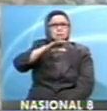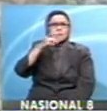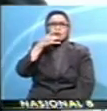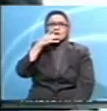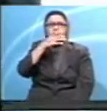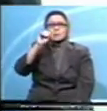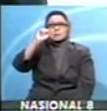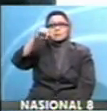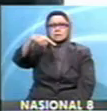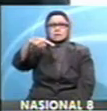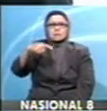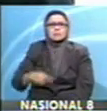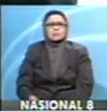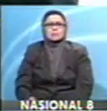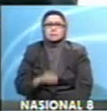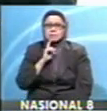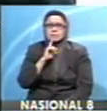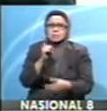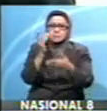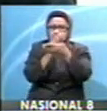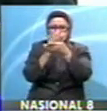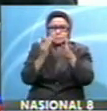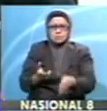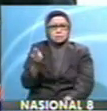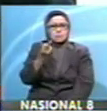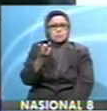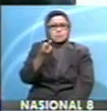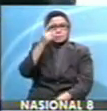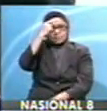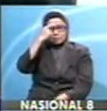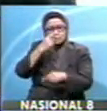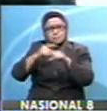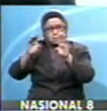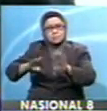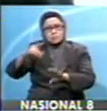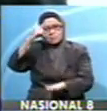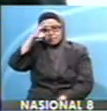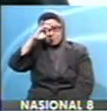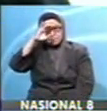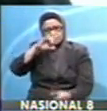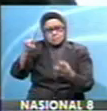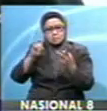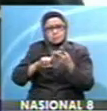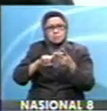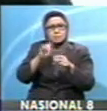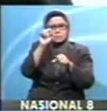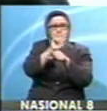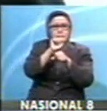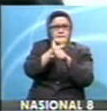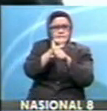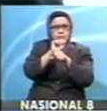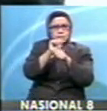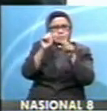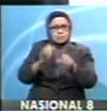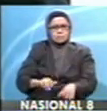petani suspek ni keduuanya berbanga India seorang kerja sebagai ada menjalankan perniagaan kedai cuci kereta